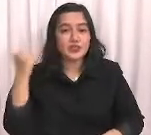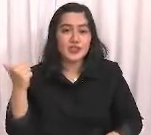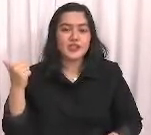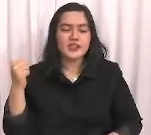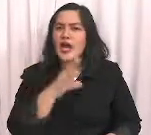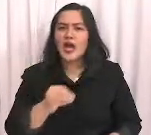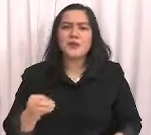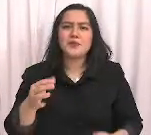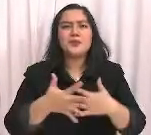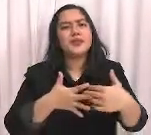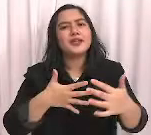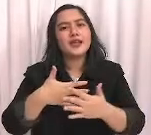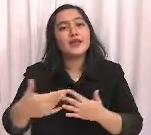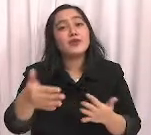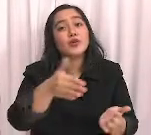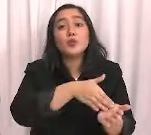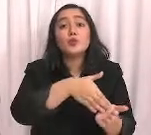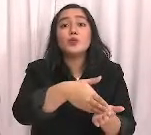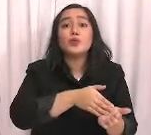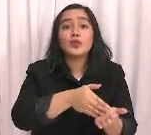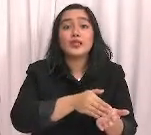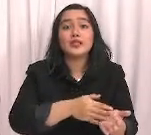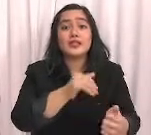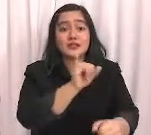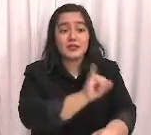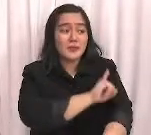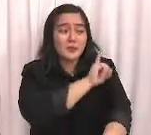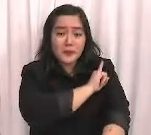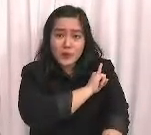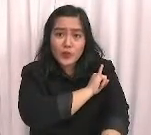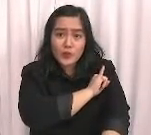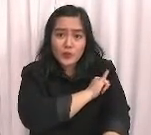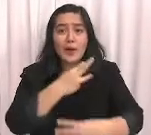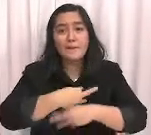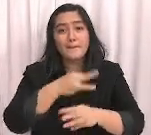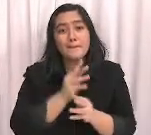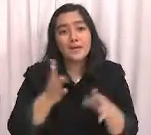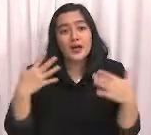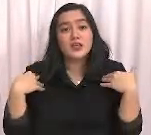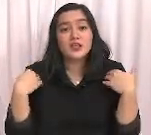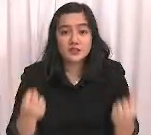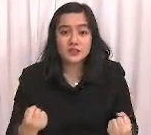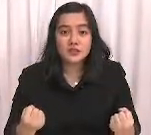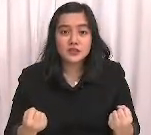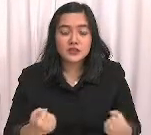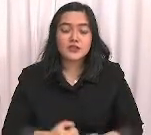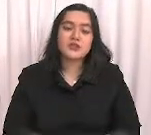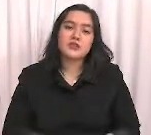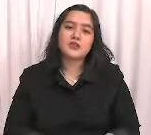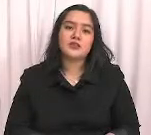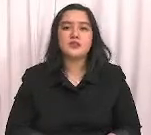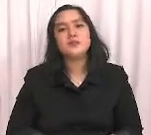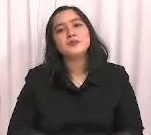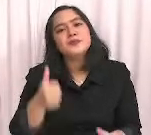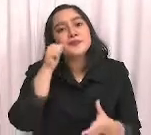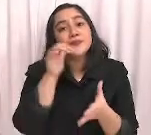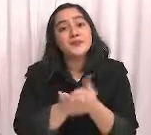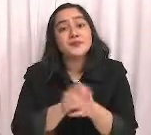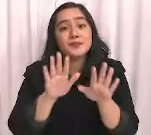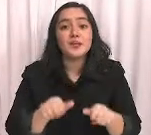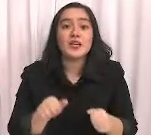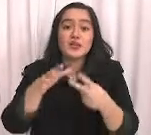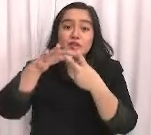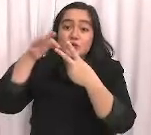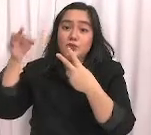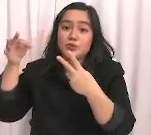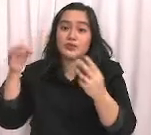natin. Yeah. Eto ngayon, kaya sabi ko nga ho, mga kapatid, pwede bang piliin ang babaeng ito na pagka gumawa ng kasalanan yung